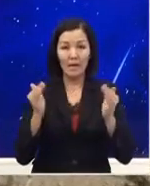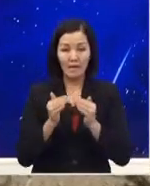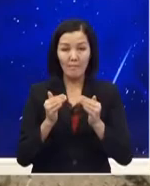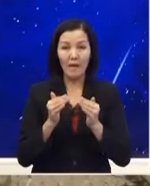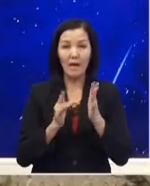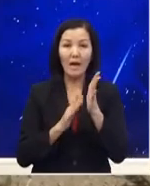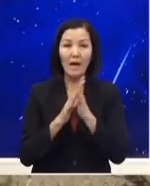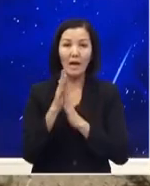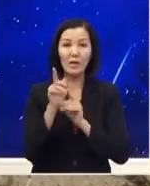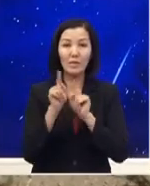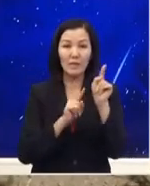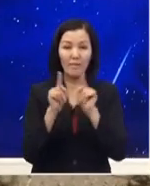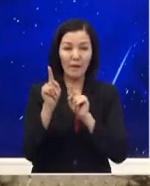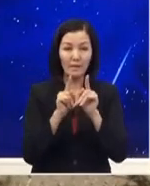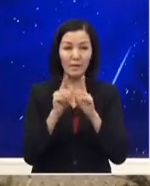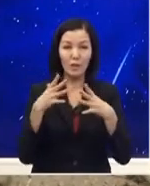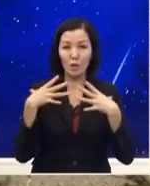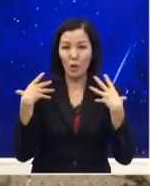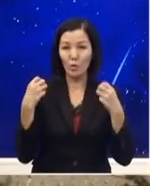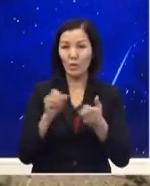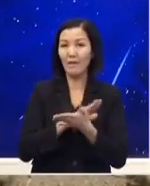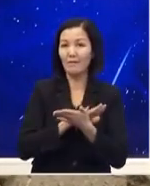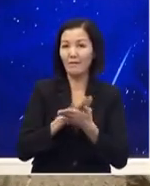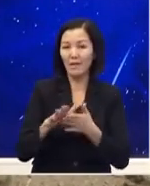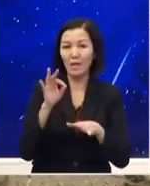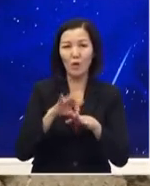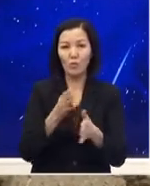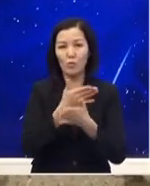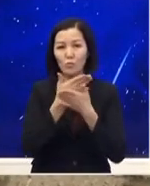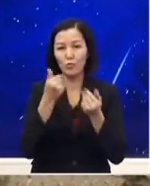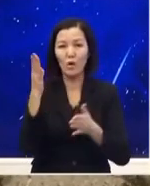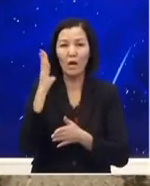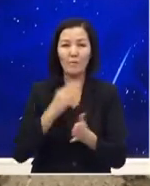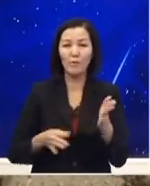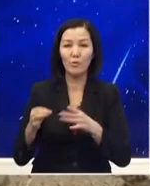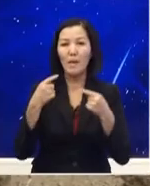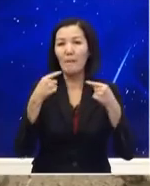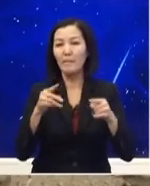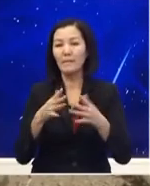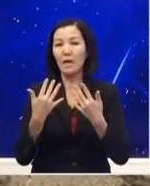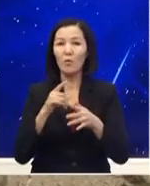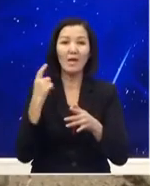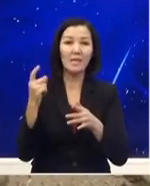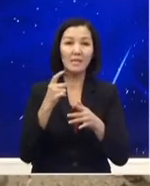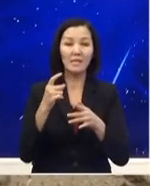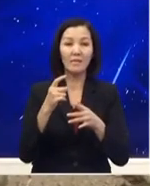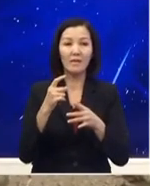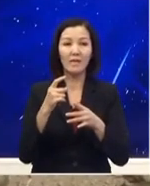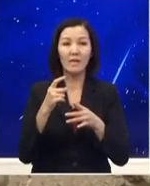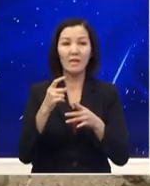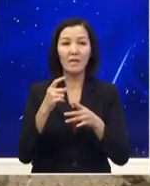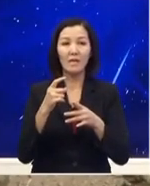салмасының негізінде сауықтырылған көшеттерді біз Алматы облысы ма басқа аудан